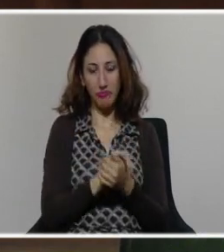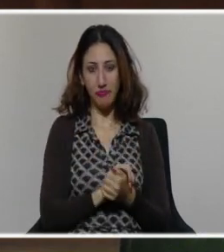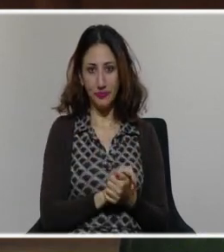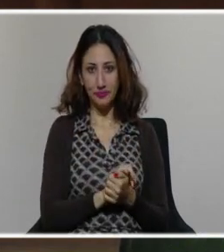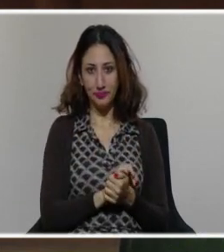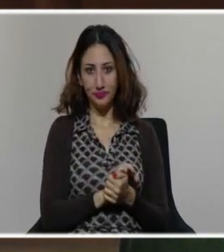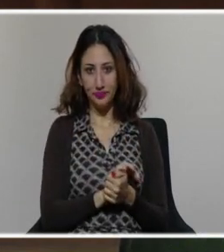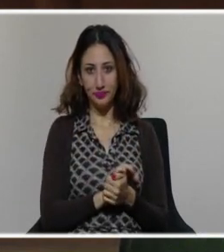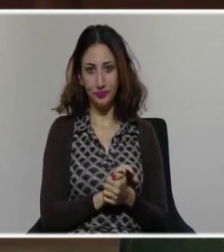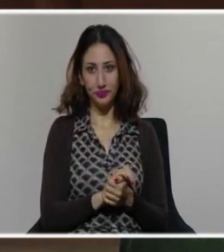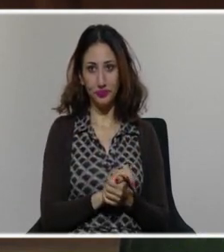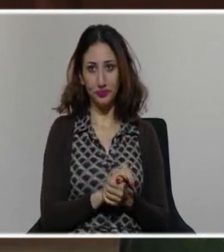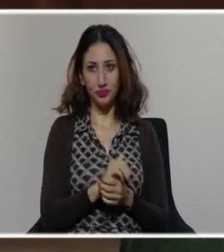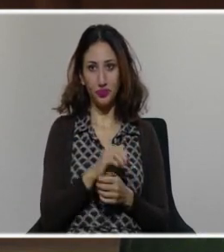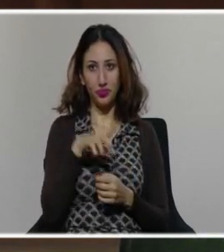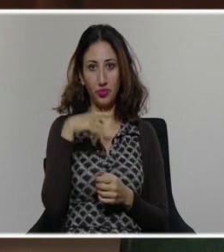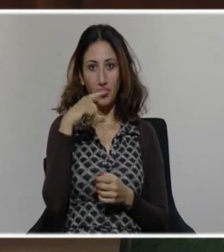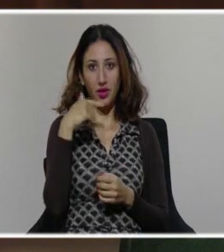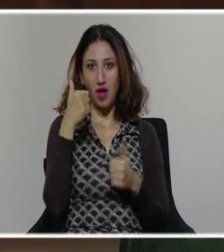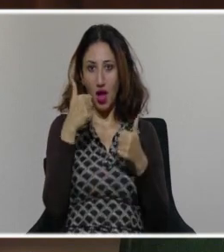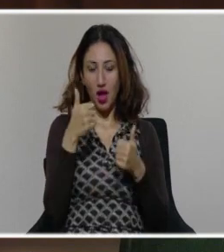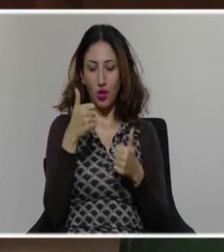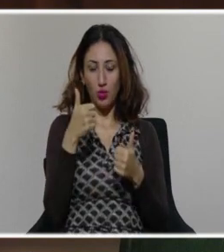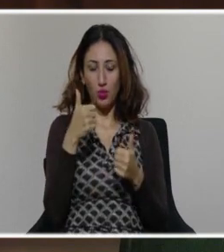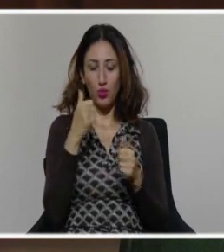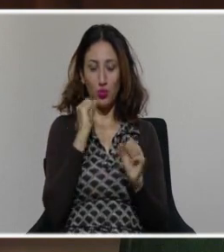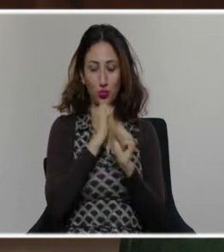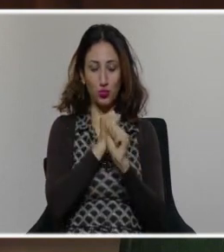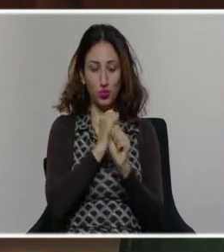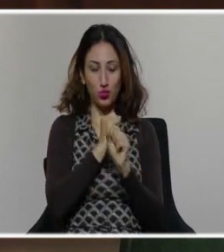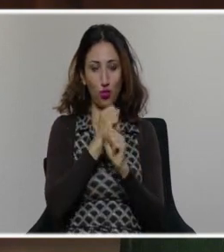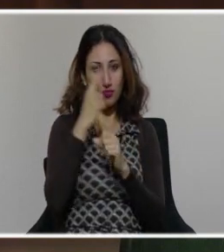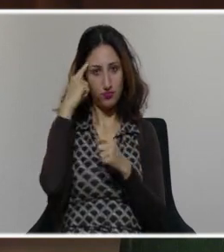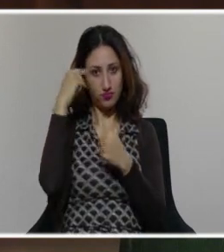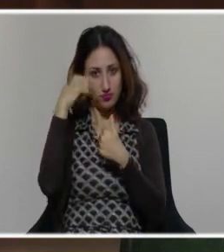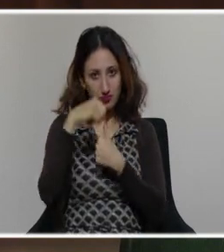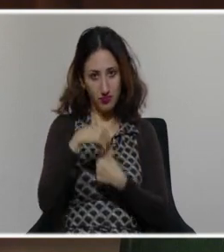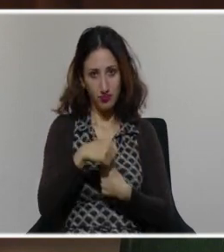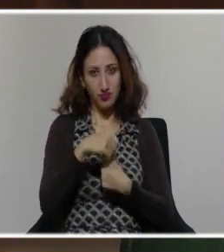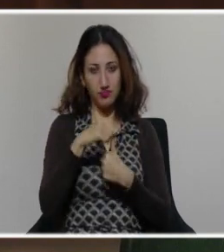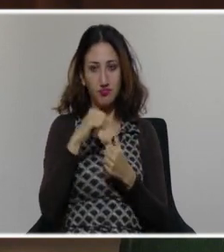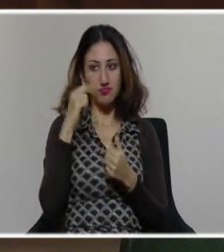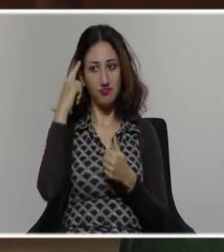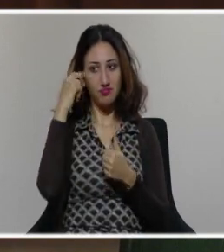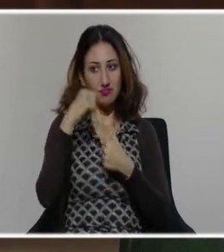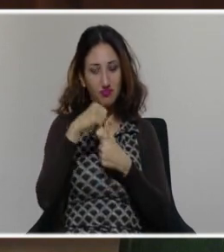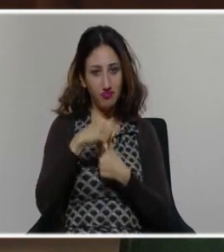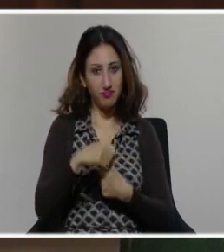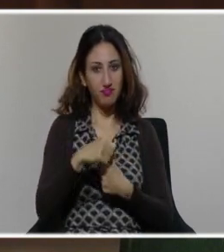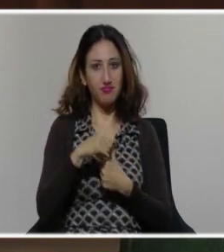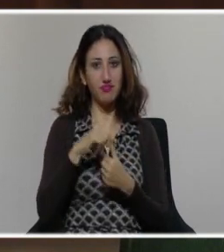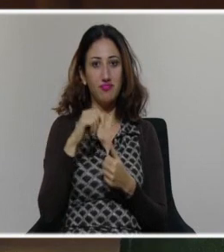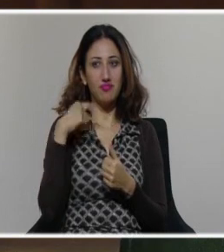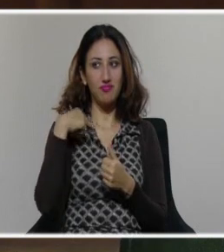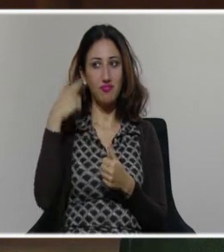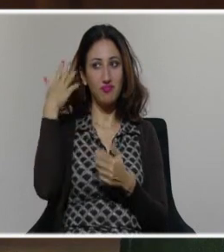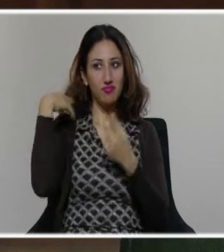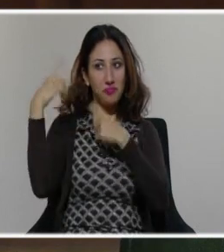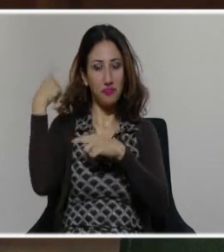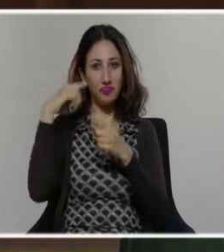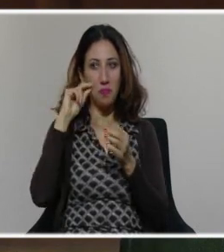انا هو الدور ده الحقيقه من الادوار اللي علامه في حياتي الفنيه، وبصراحه ربنا